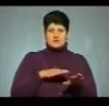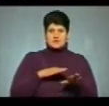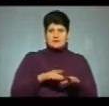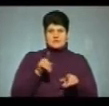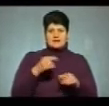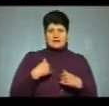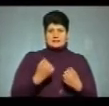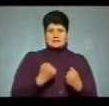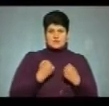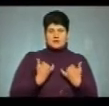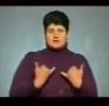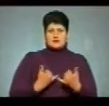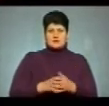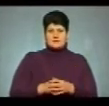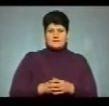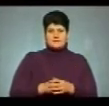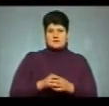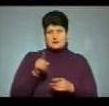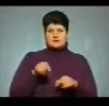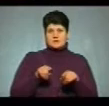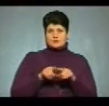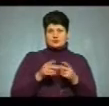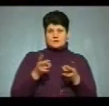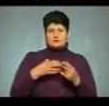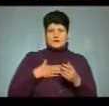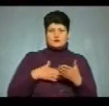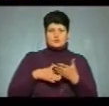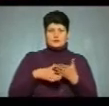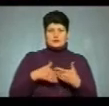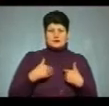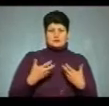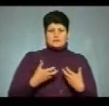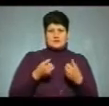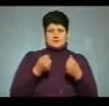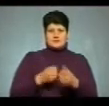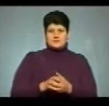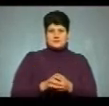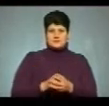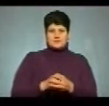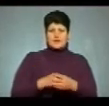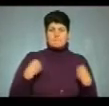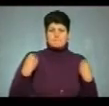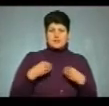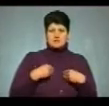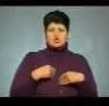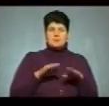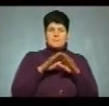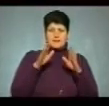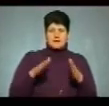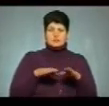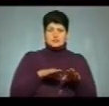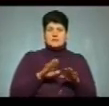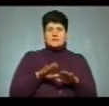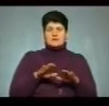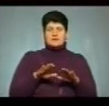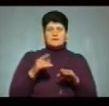нас захищають зараз. Ну, їм так само потрібна наша допомога, наша підтримка. Плащі-палатки для військовослужбовців шиють учні